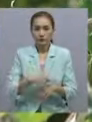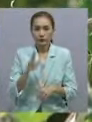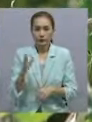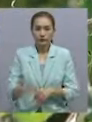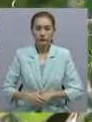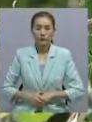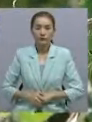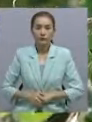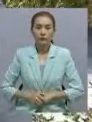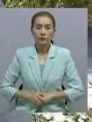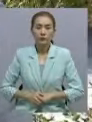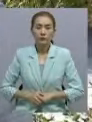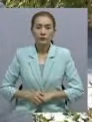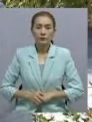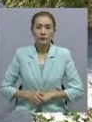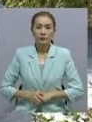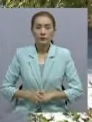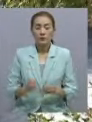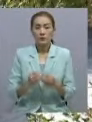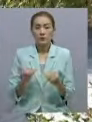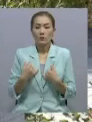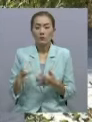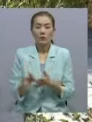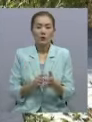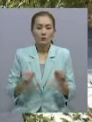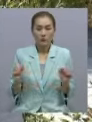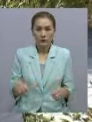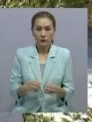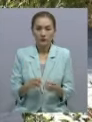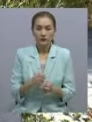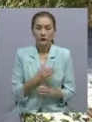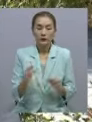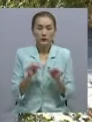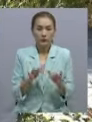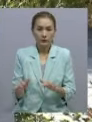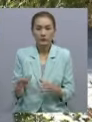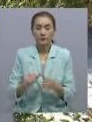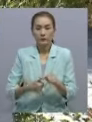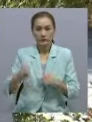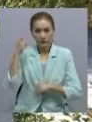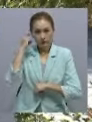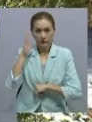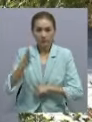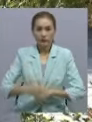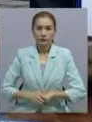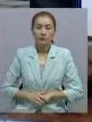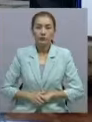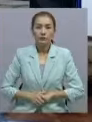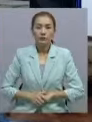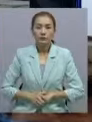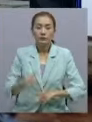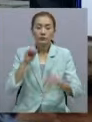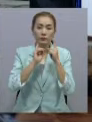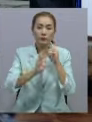қосты. Ағайымыз әр уақытта бізге үлгі. Әр уақытта оның ісін біз мәңгілік есте сақтаймыз.